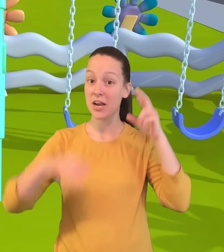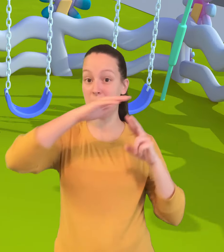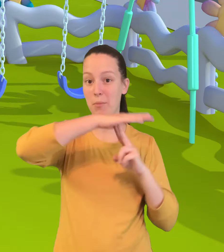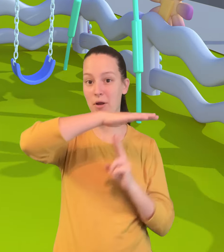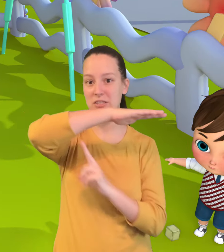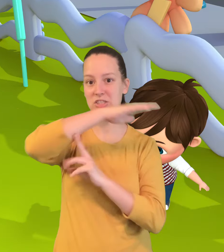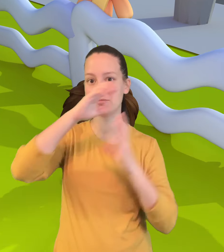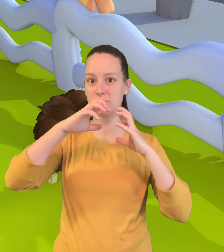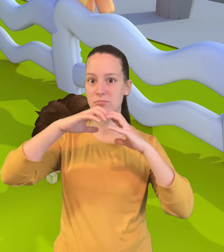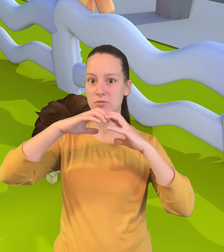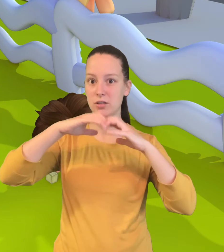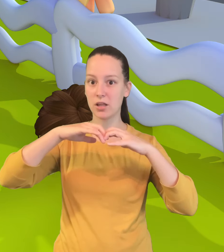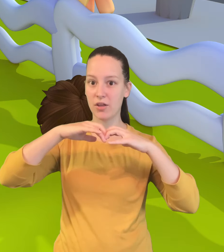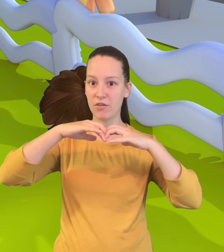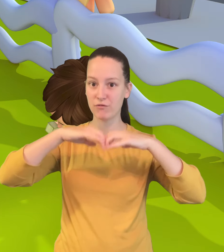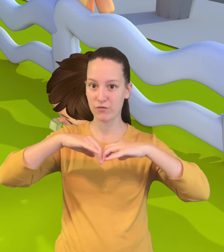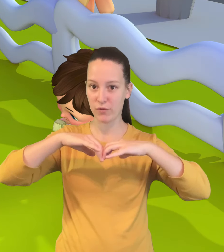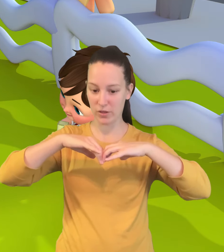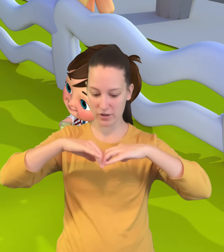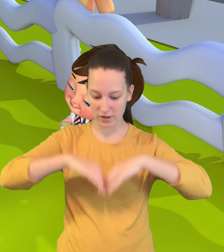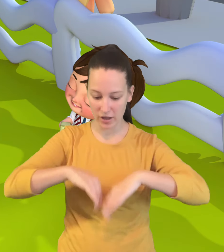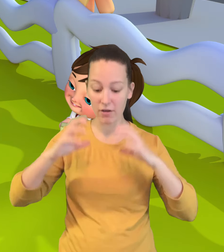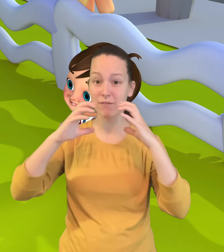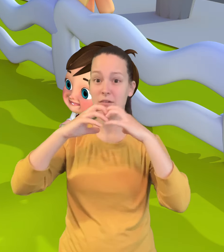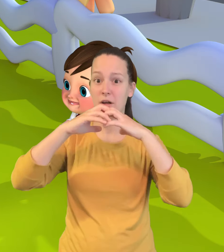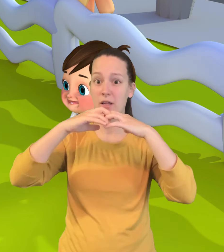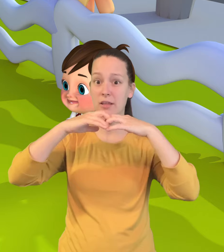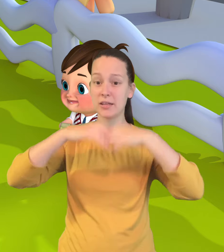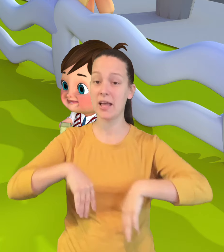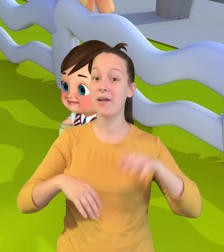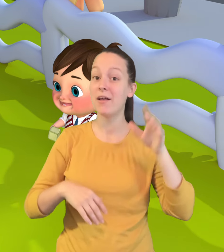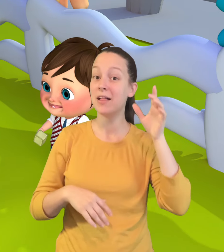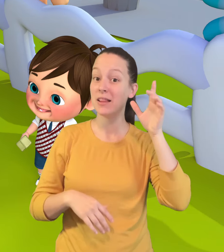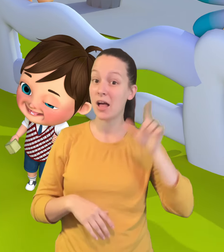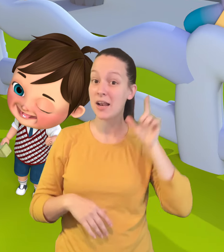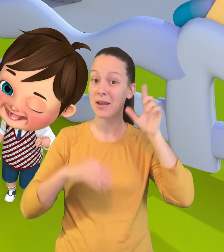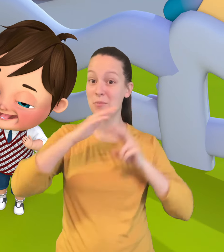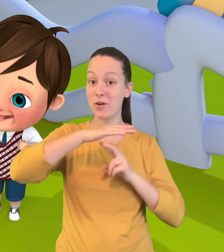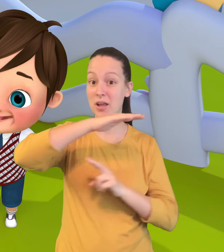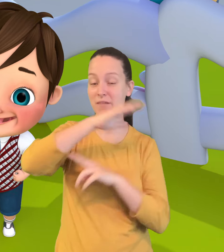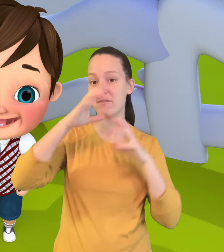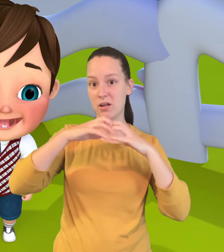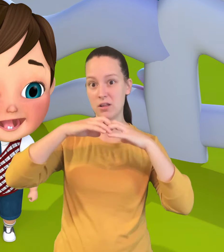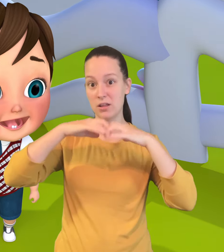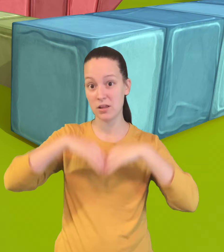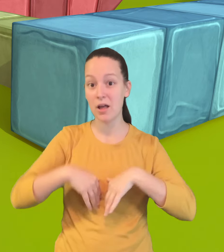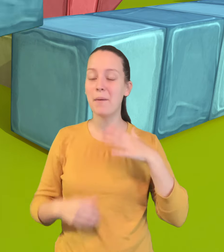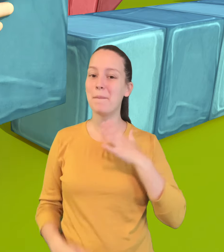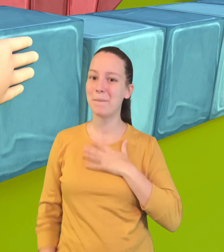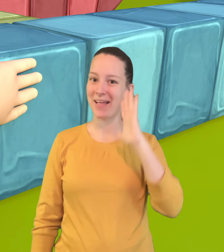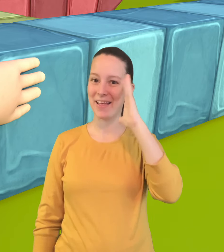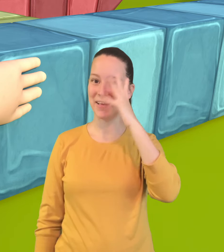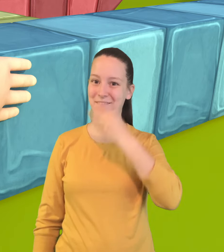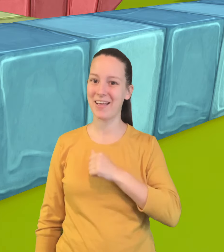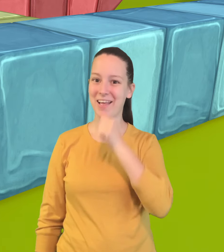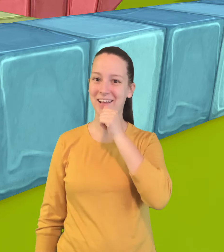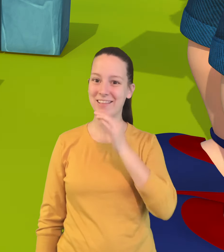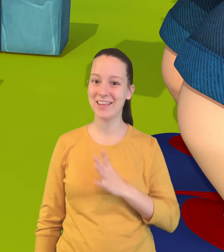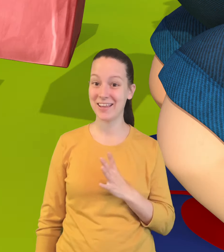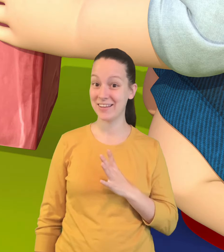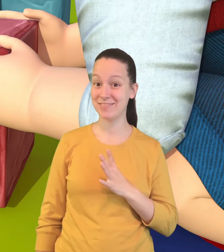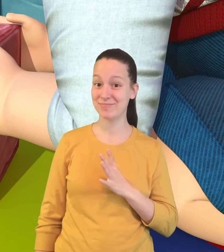ロンドン橋が落ちる落ちる落ちるロンドン橋が落ちるさあ